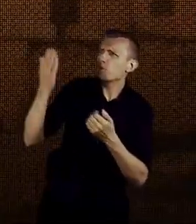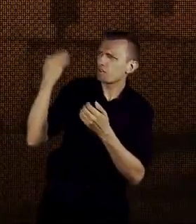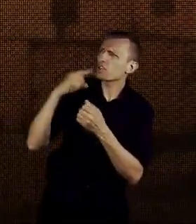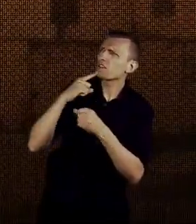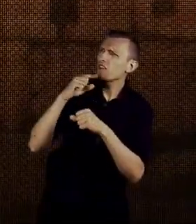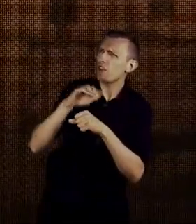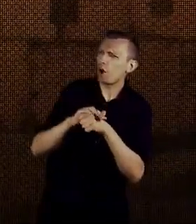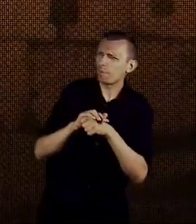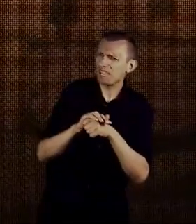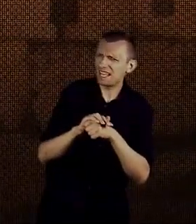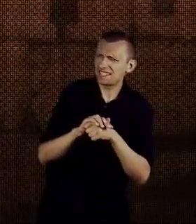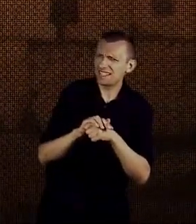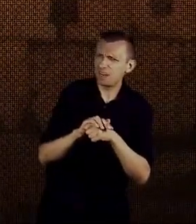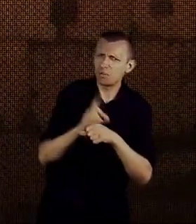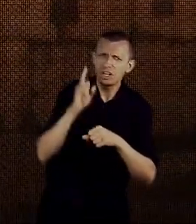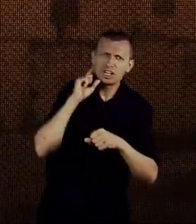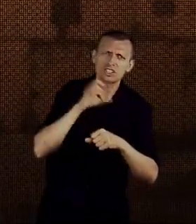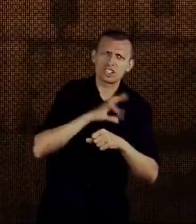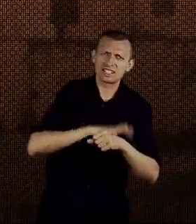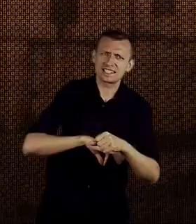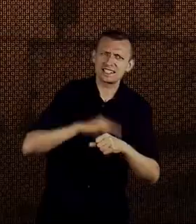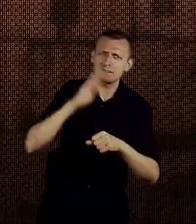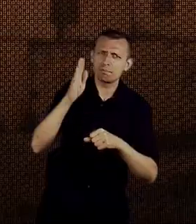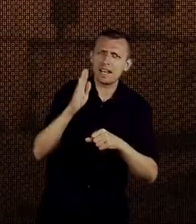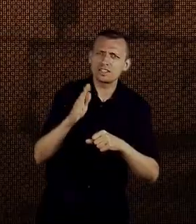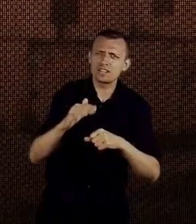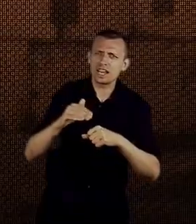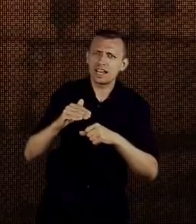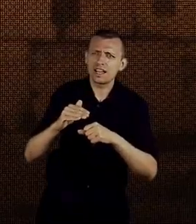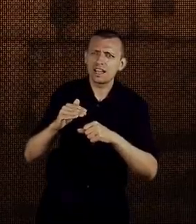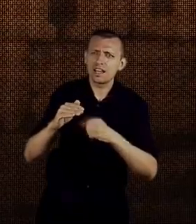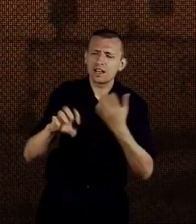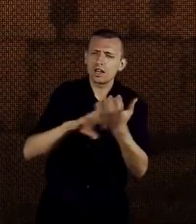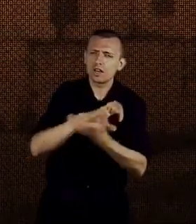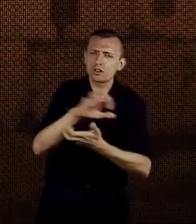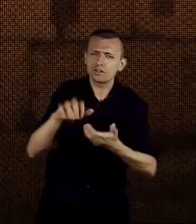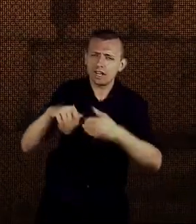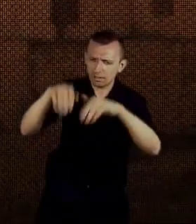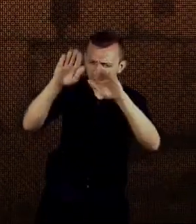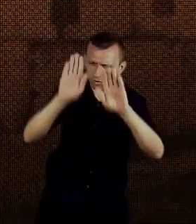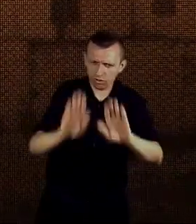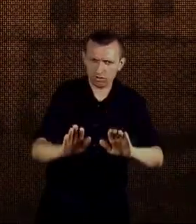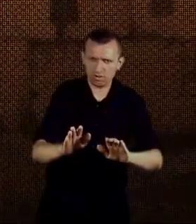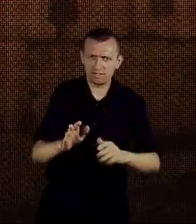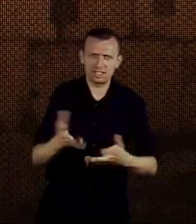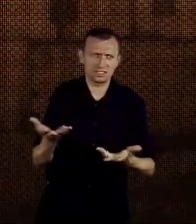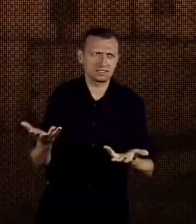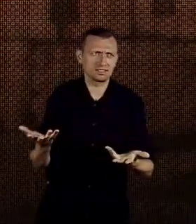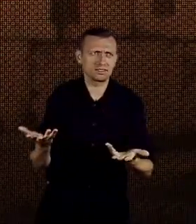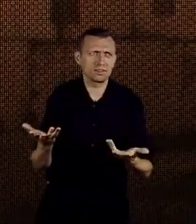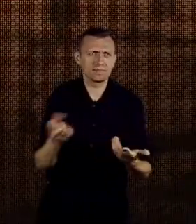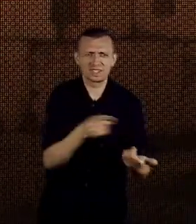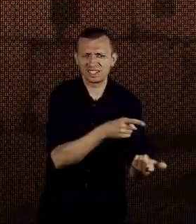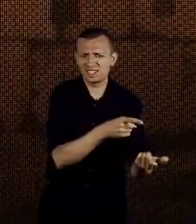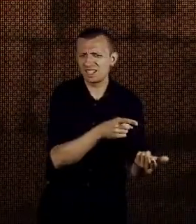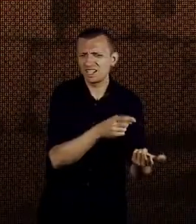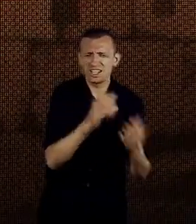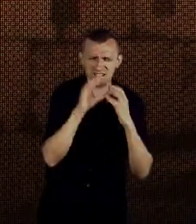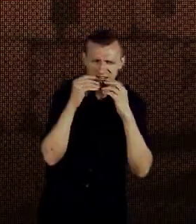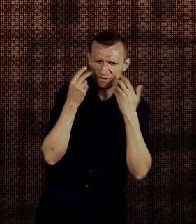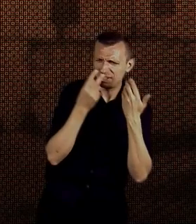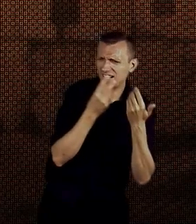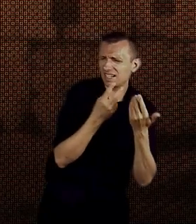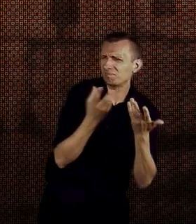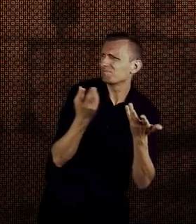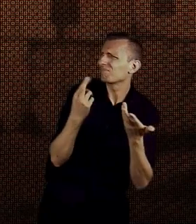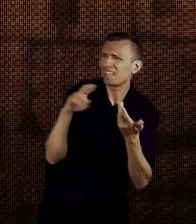swoją obietnicę błogosławienia świata przez Izaaka ze swoim poleceniem złożenia Izaaka w ofierze.